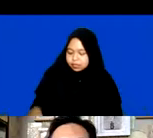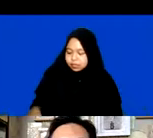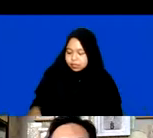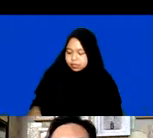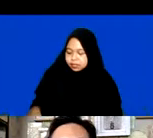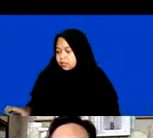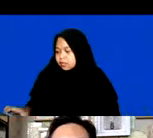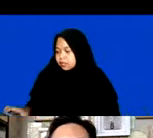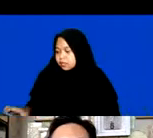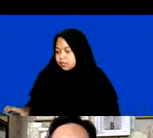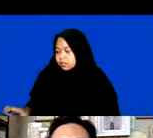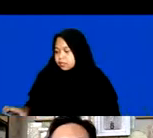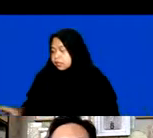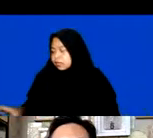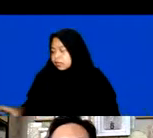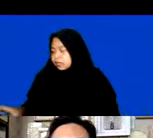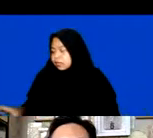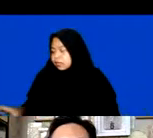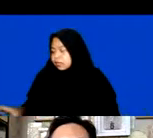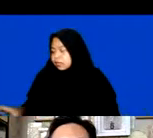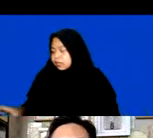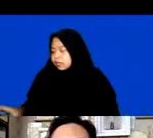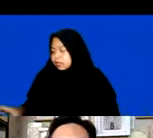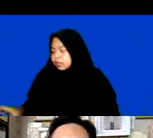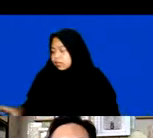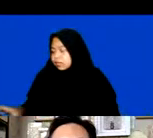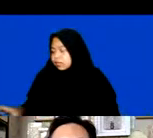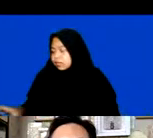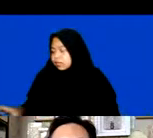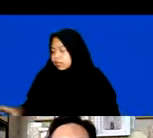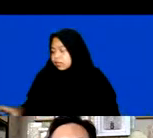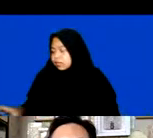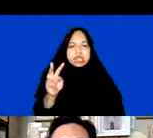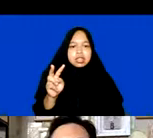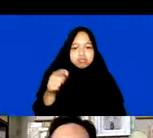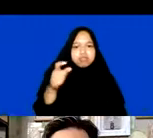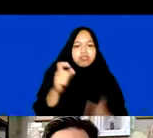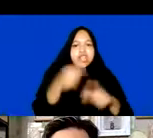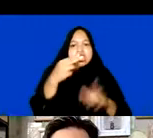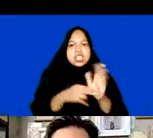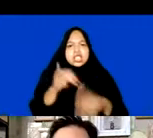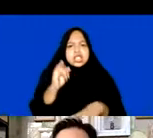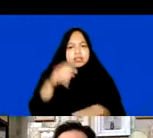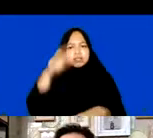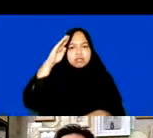ya, dari seni penerapan di media kriya dan karya-karya seni yang lainnya seperti itu.